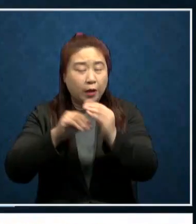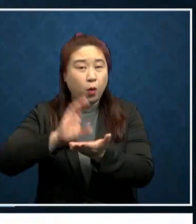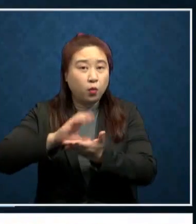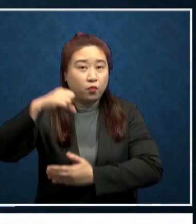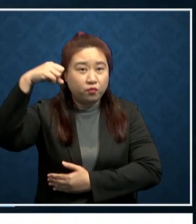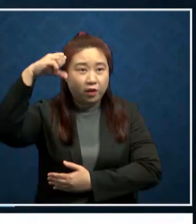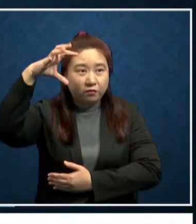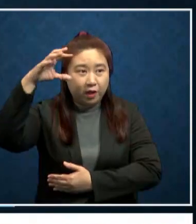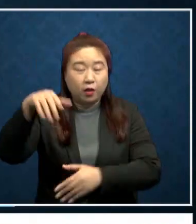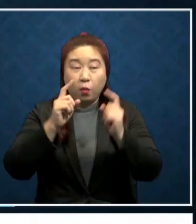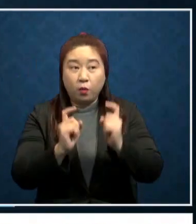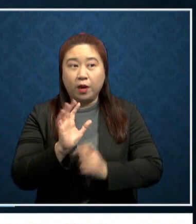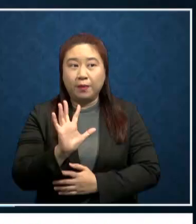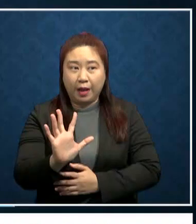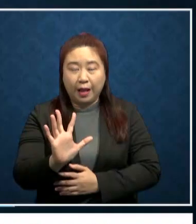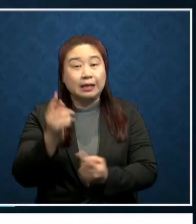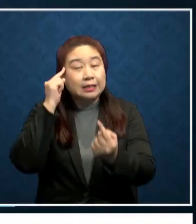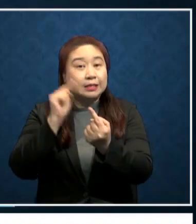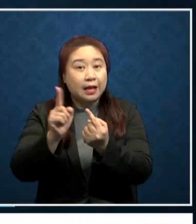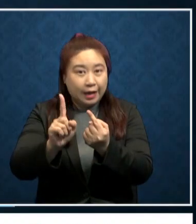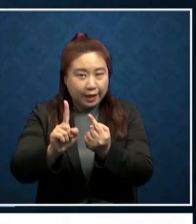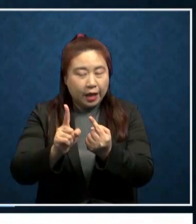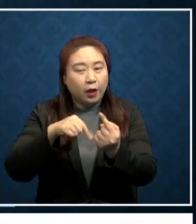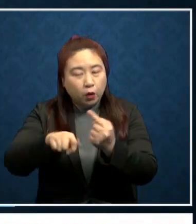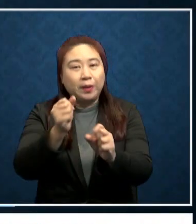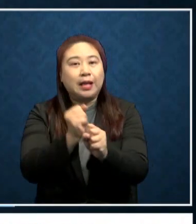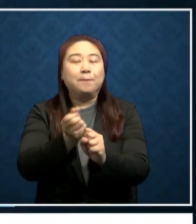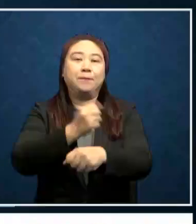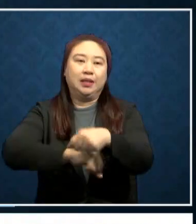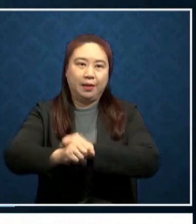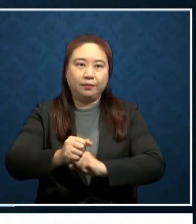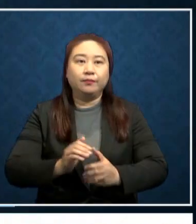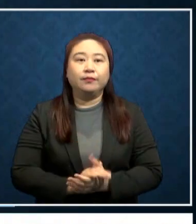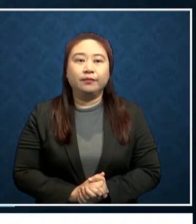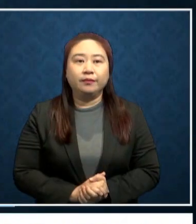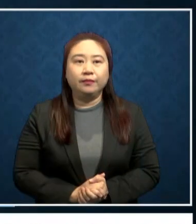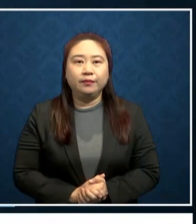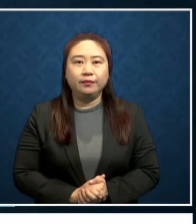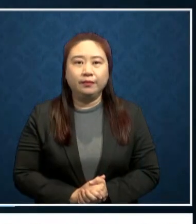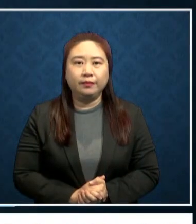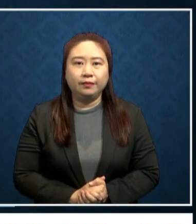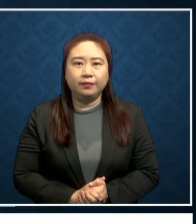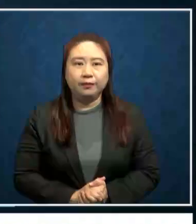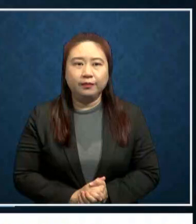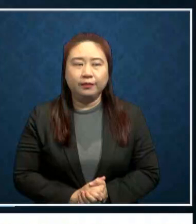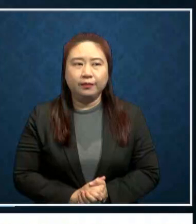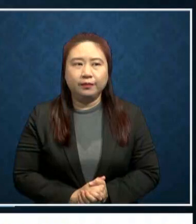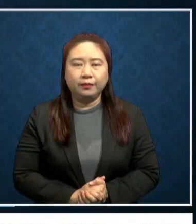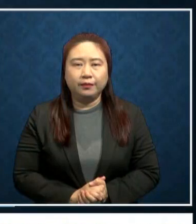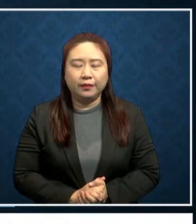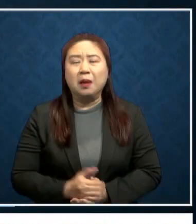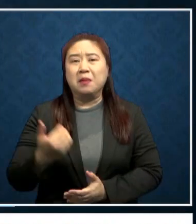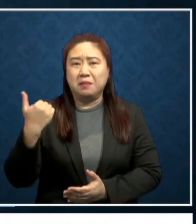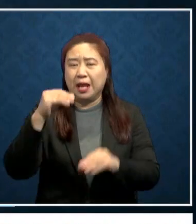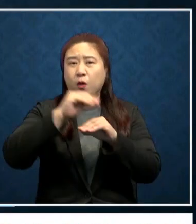มาตราวงเล็ 5โดยมุ่งที่จะเน้นขยายผลไปสู่การปฏิบัติอย่างเป็นอันนี้มันมันมีเพียงเพียงแค่จำนวนโครงการ